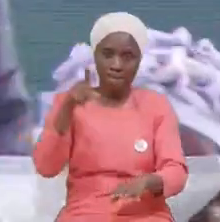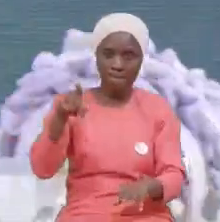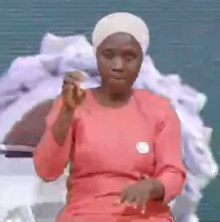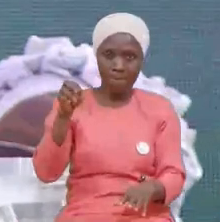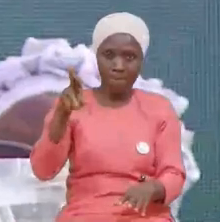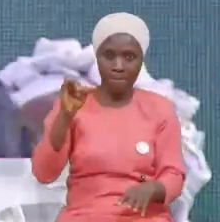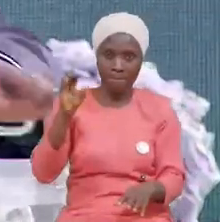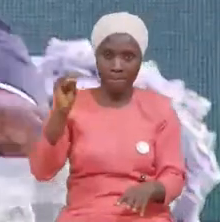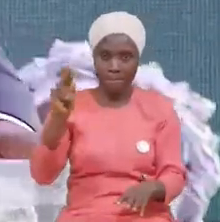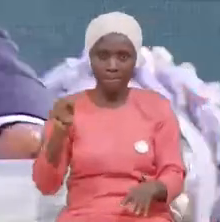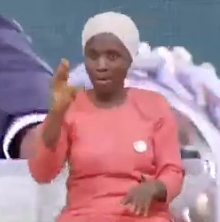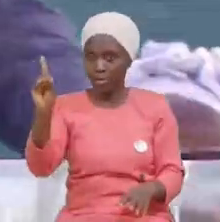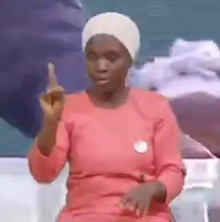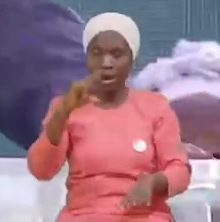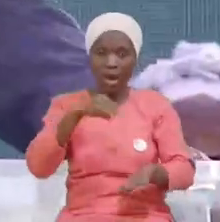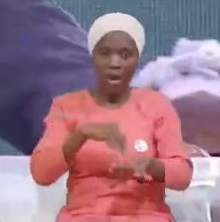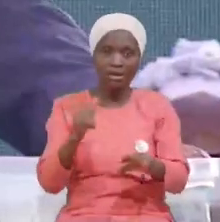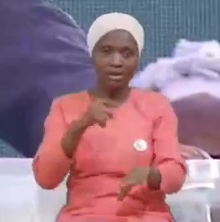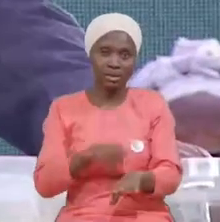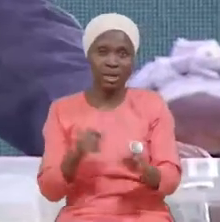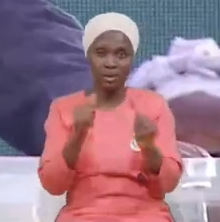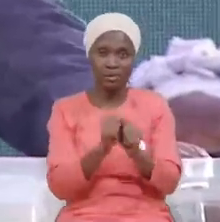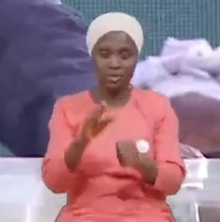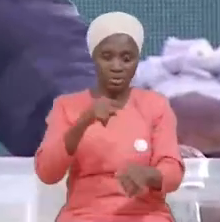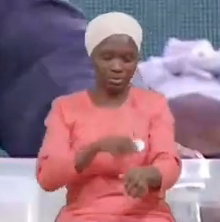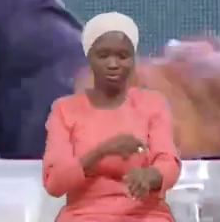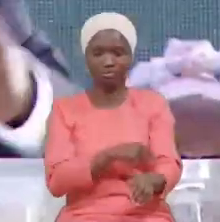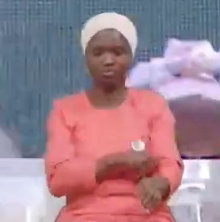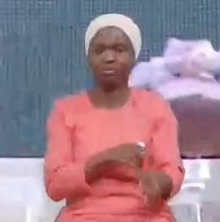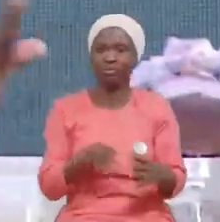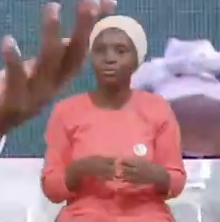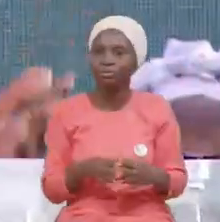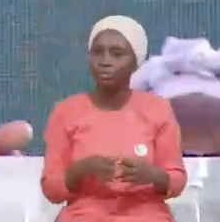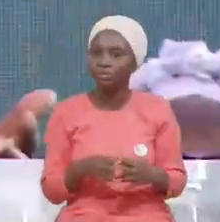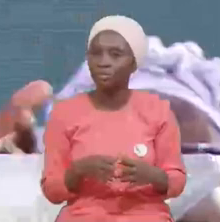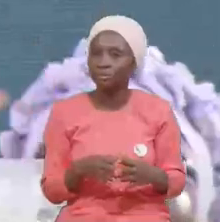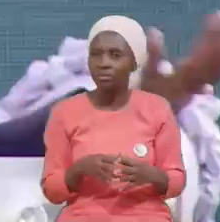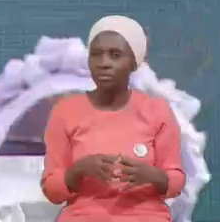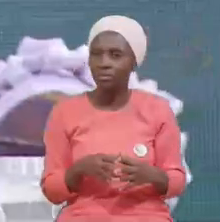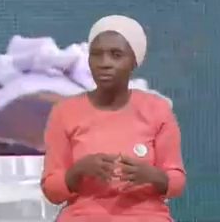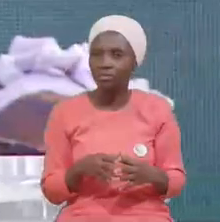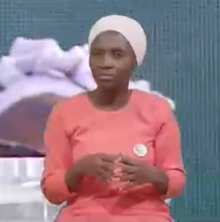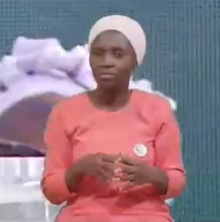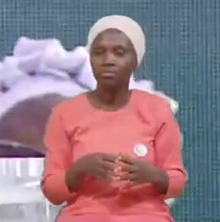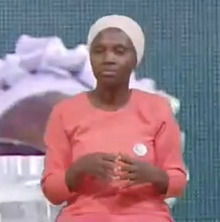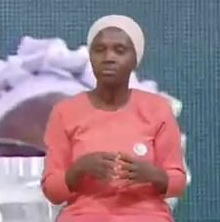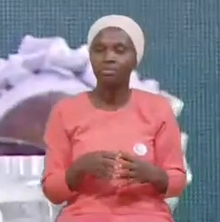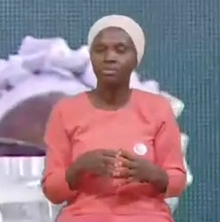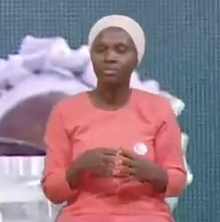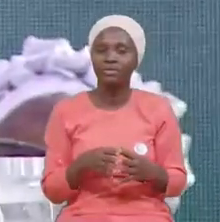tout moment. Et quand vous ne vous souciez pas des épines, vous êtes habitué à ça.